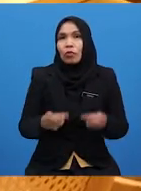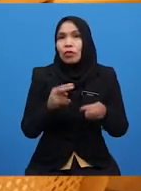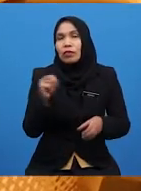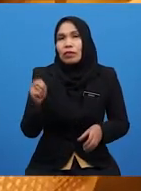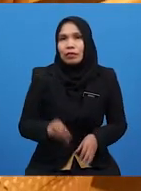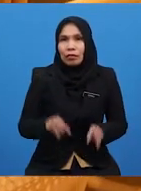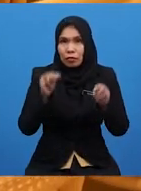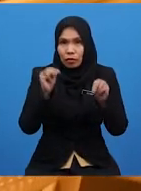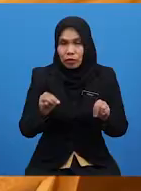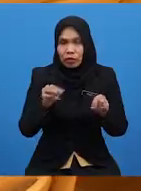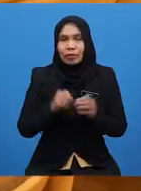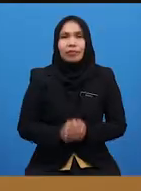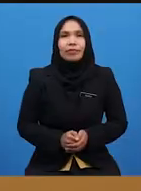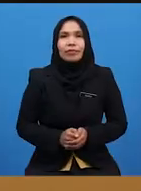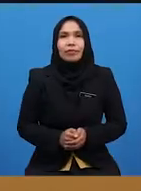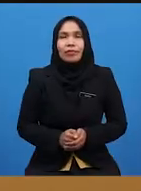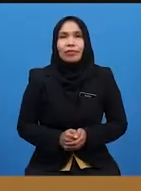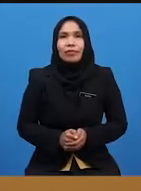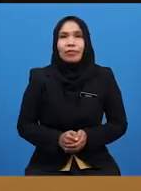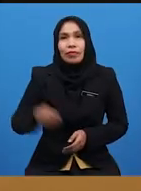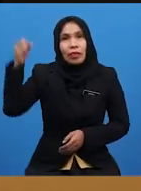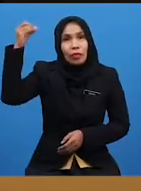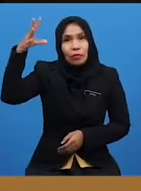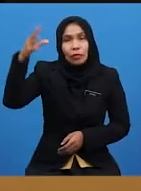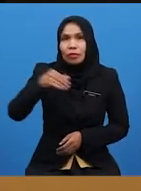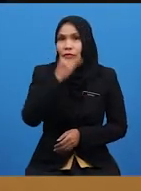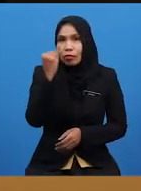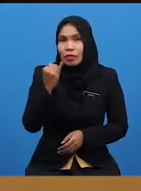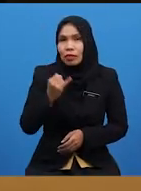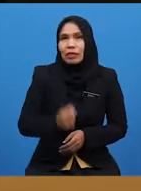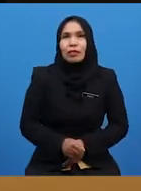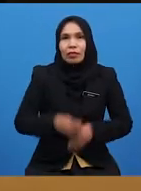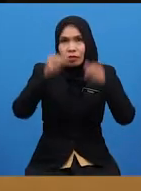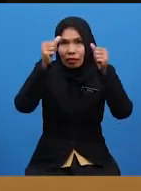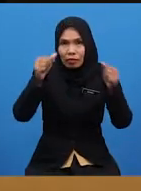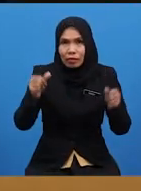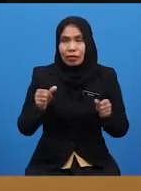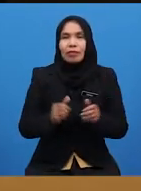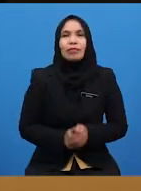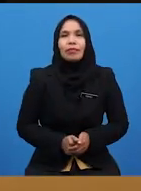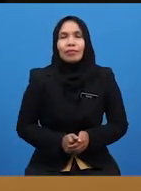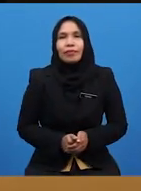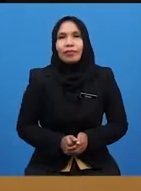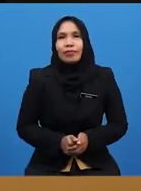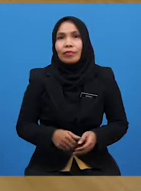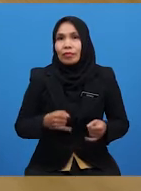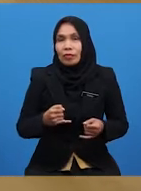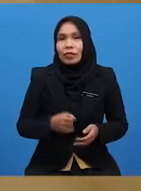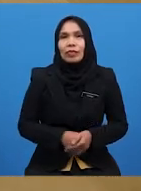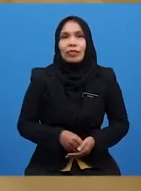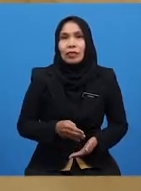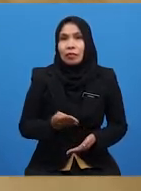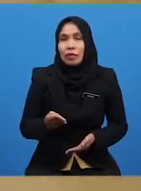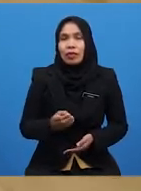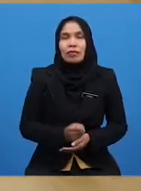barangan hiasan seperti lampu lukisan dan Arca jenis bahan yang digunakan seperti